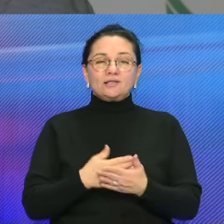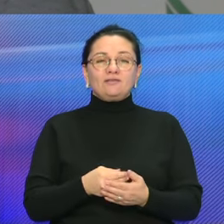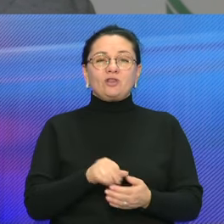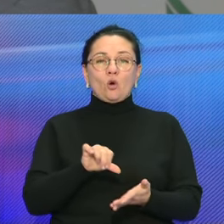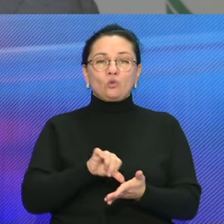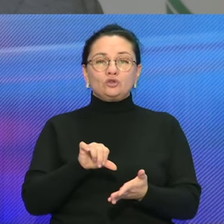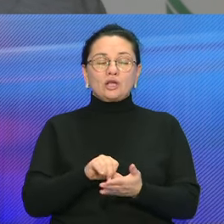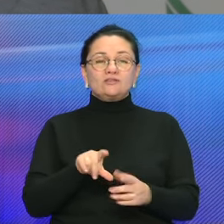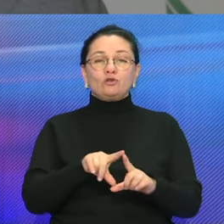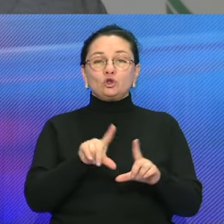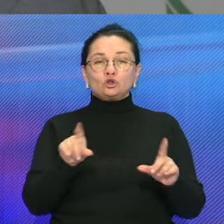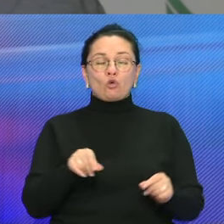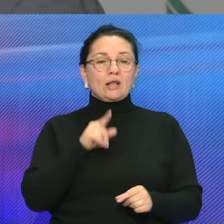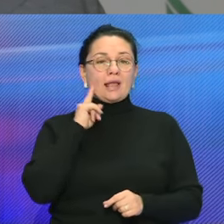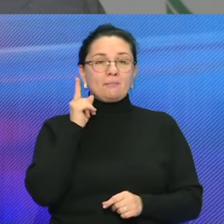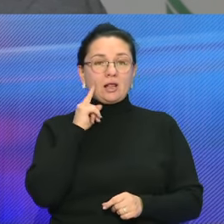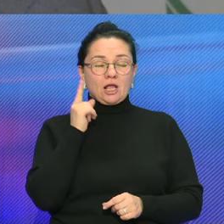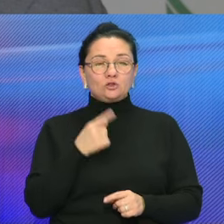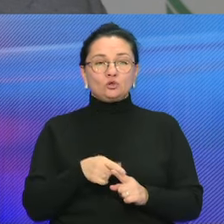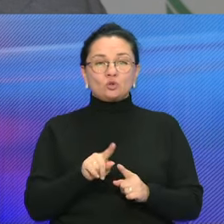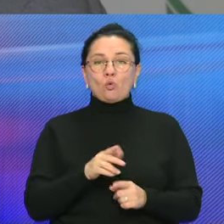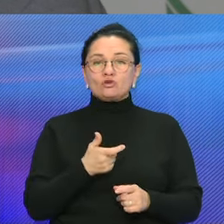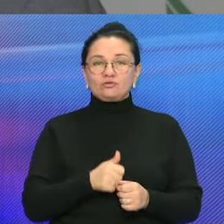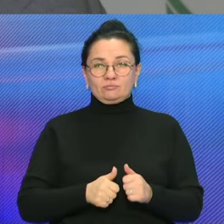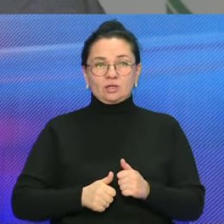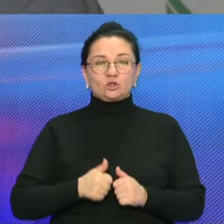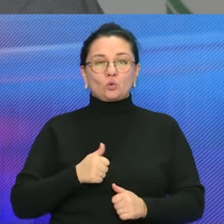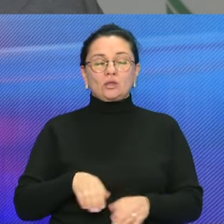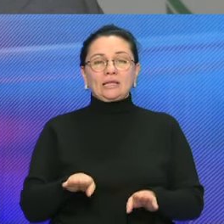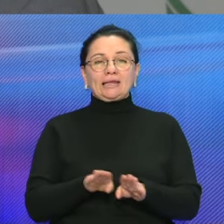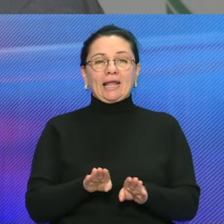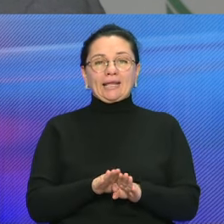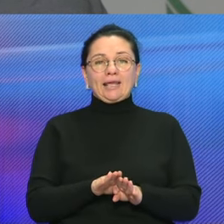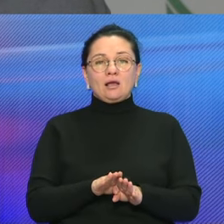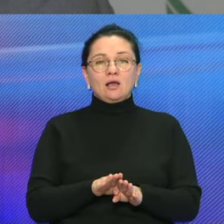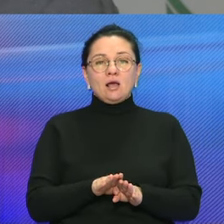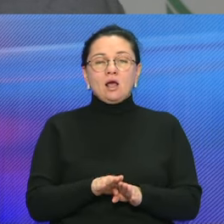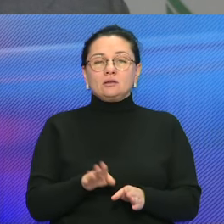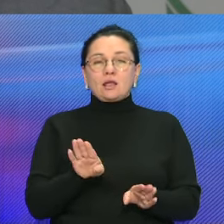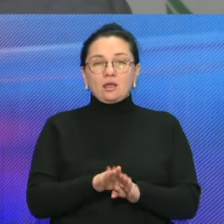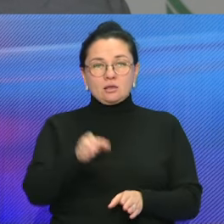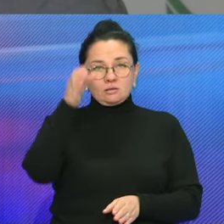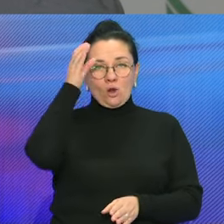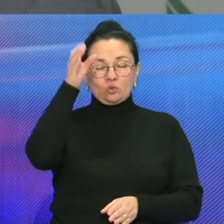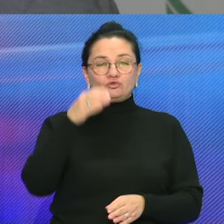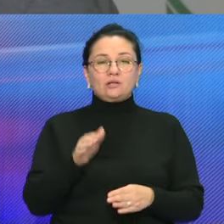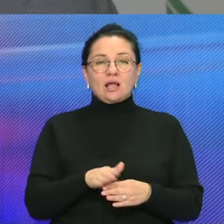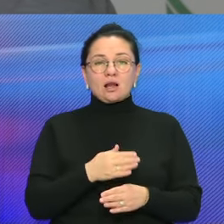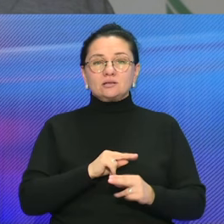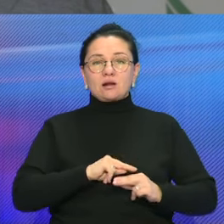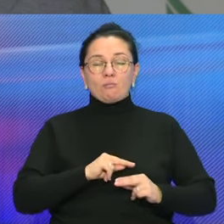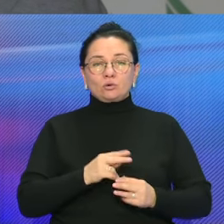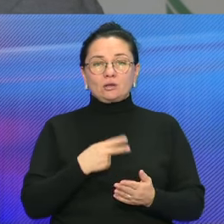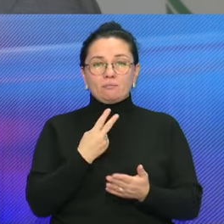именно школьная молодежь. Школьники очень достойные такие, прям на самом деле, чуть ли не научные такие разработки представляют на своих